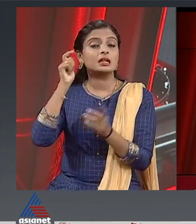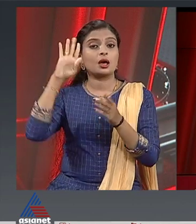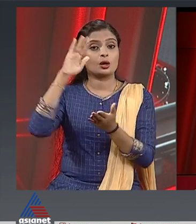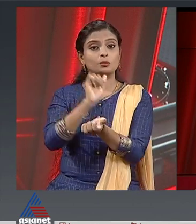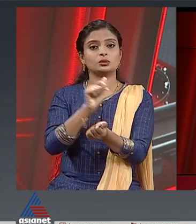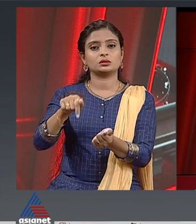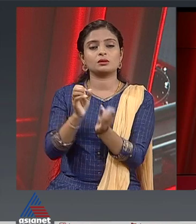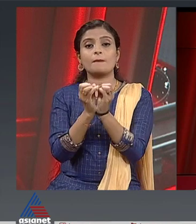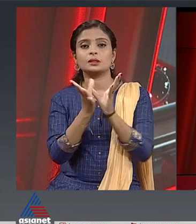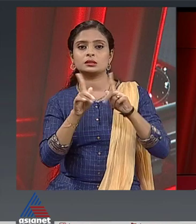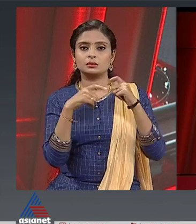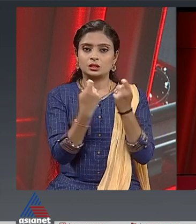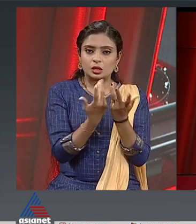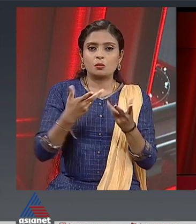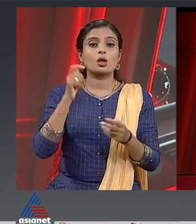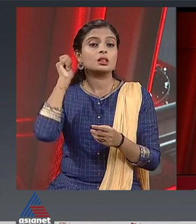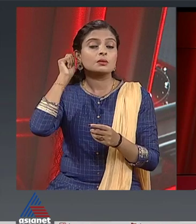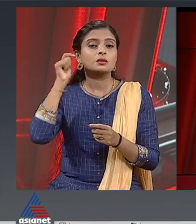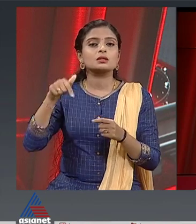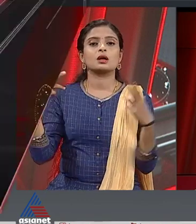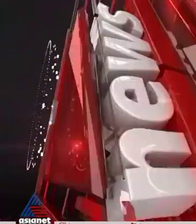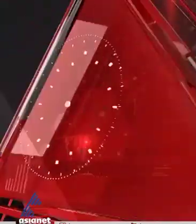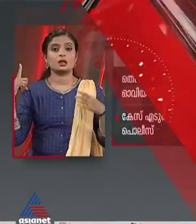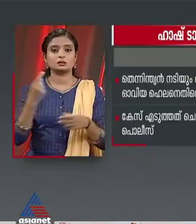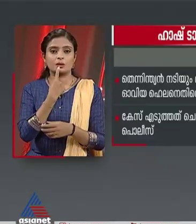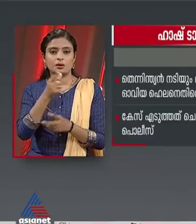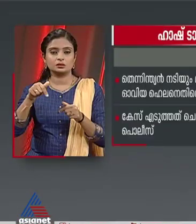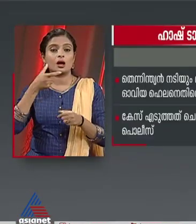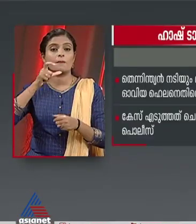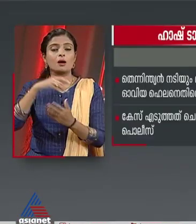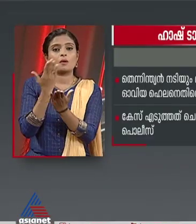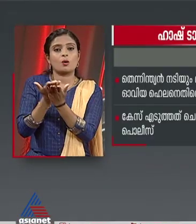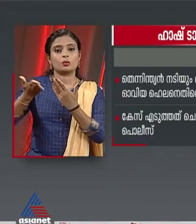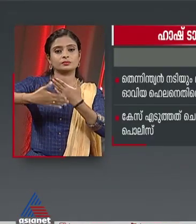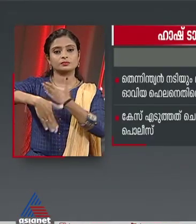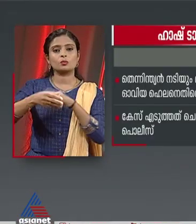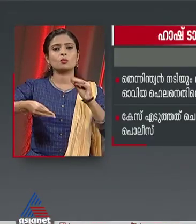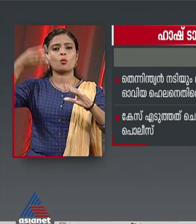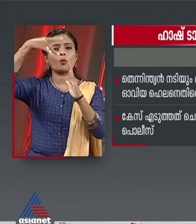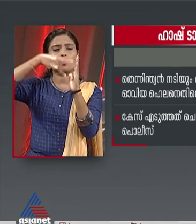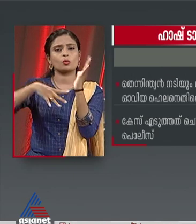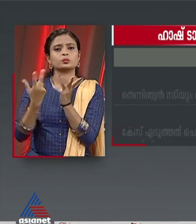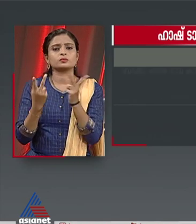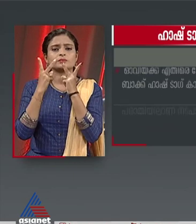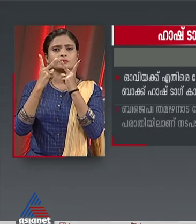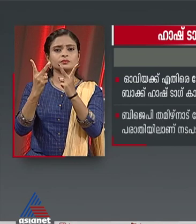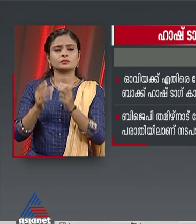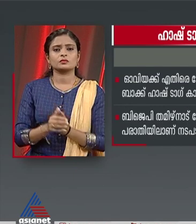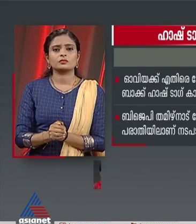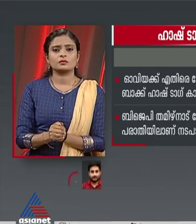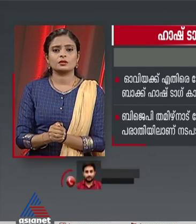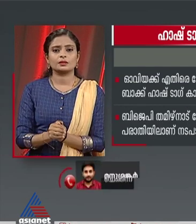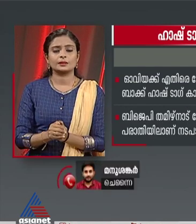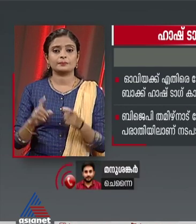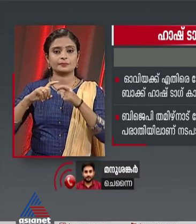പി തമിഴ്നാട് നേതൃത്വത്തിന്റെ പരാതിയിലാണ് നടപടി. മനുശങ്കർ വിവരങ്ങളുമായി ചേർന്നു. മനു, എന്തെല്ലാം വകുപ്പുകളാണ് ഇവർക്കെതിരെ ചുമത്തിയിരിക്കുന്നത്?